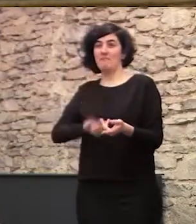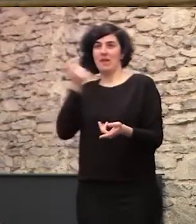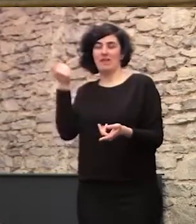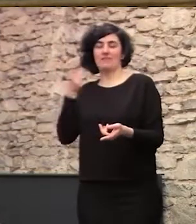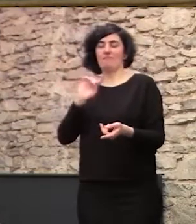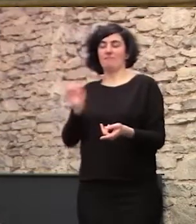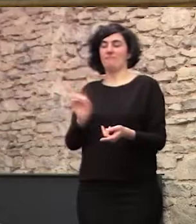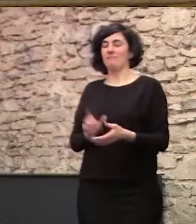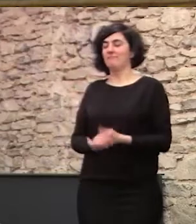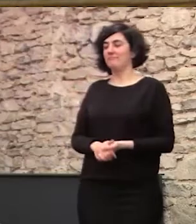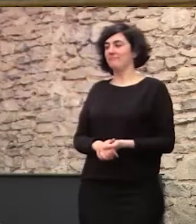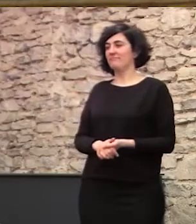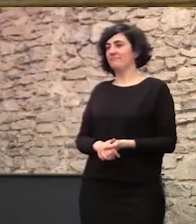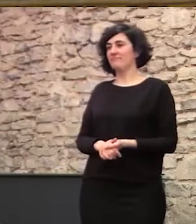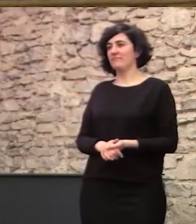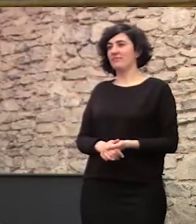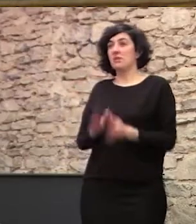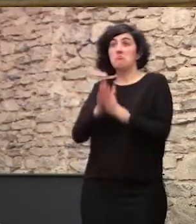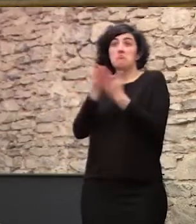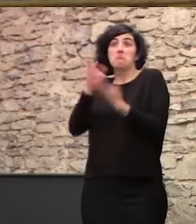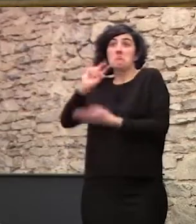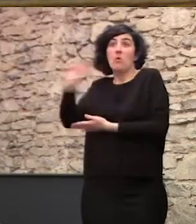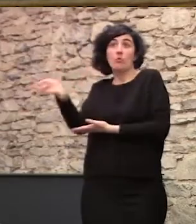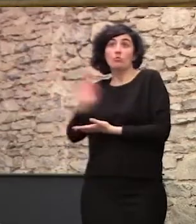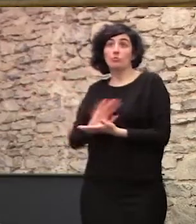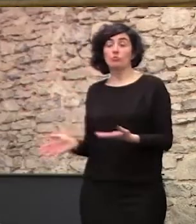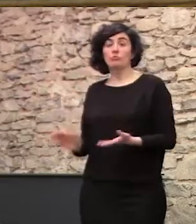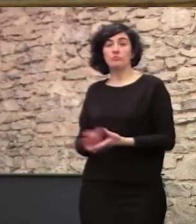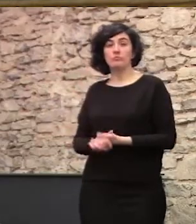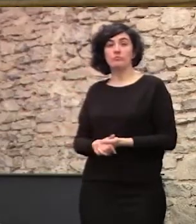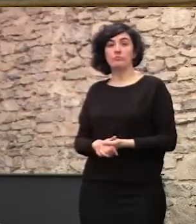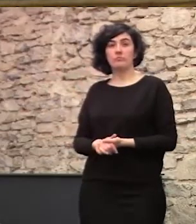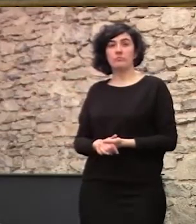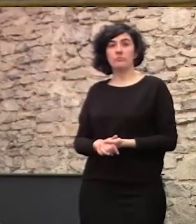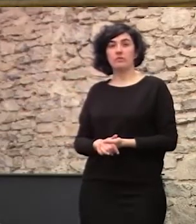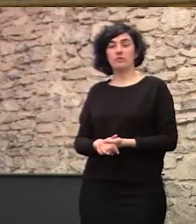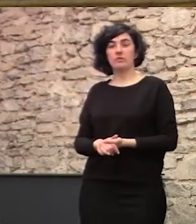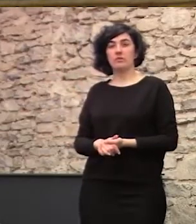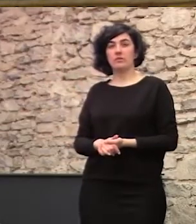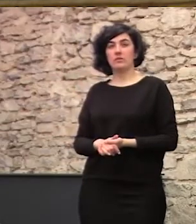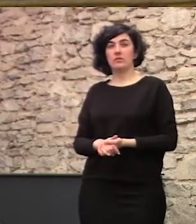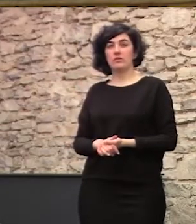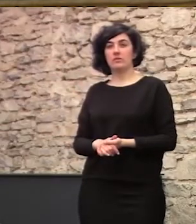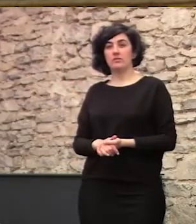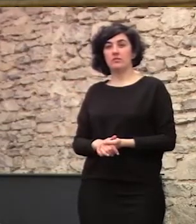ez dakit beste liburu bat da, eta...